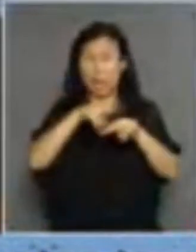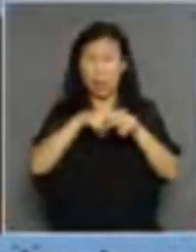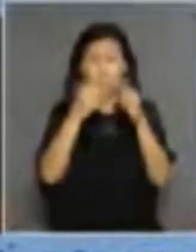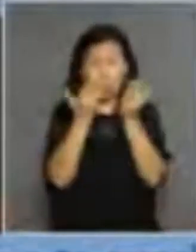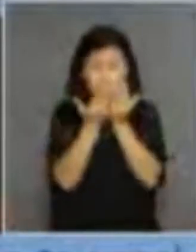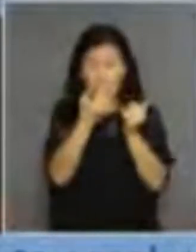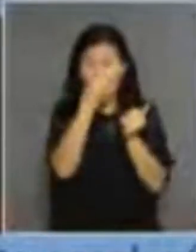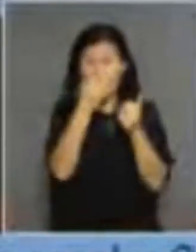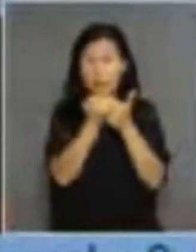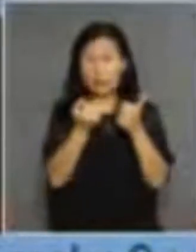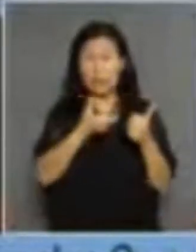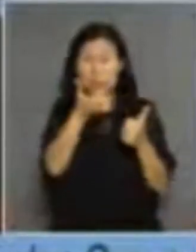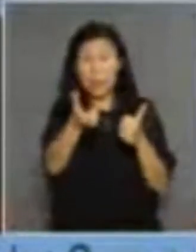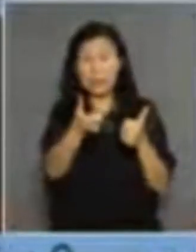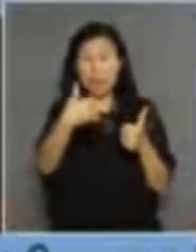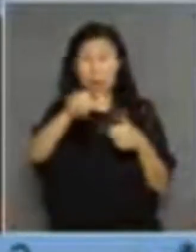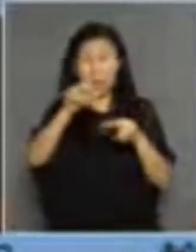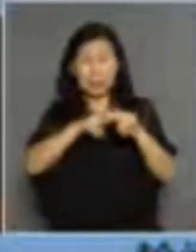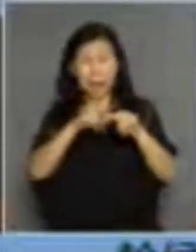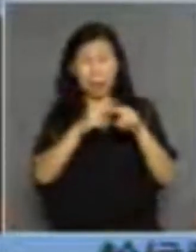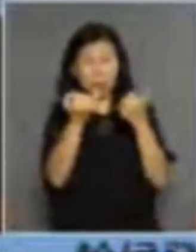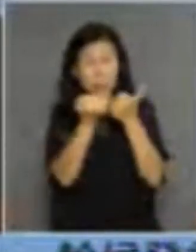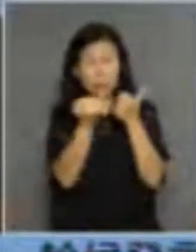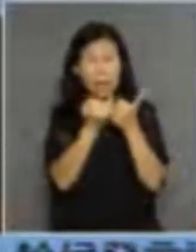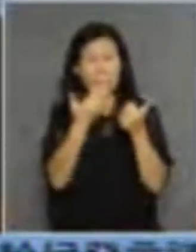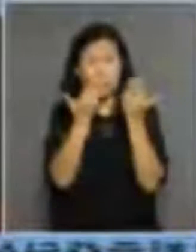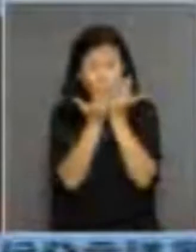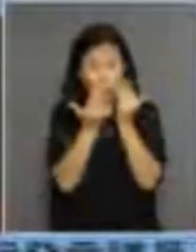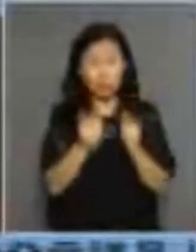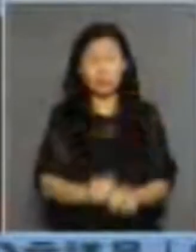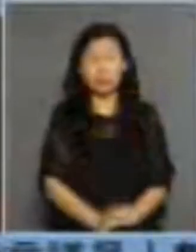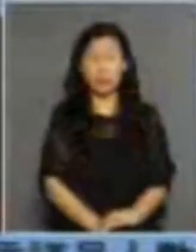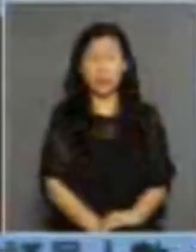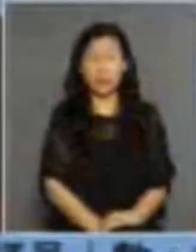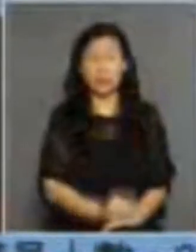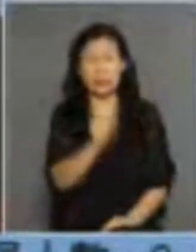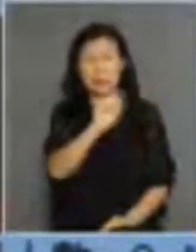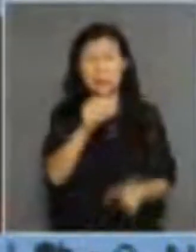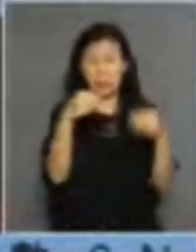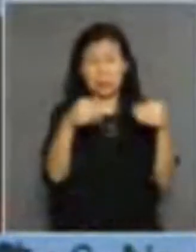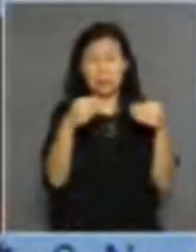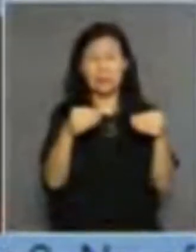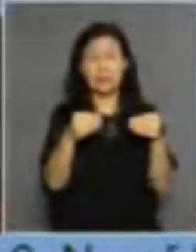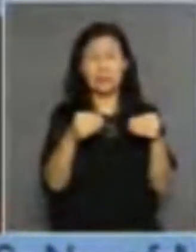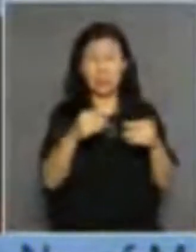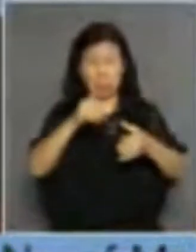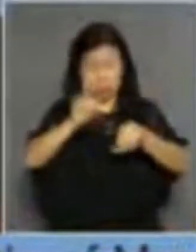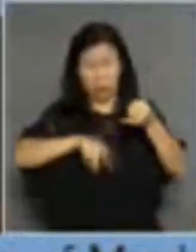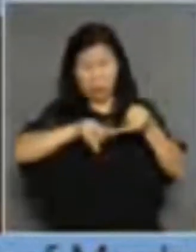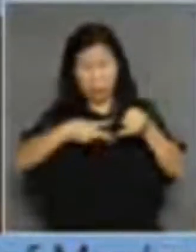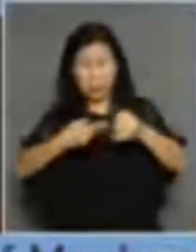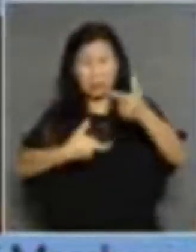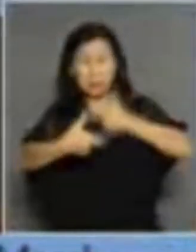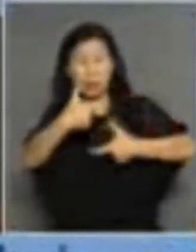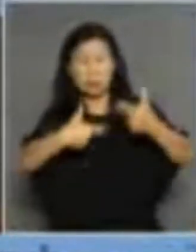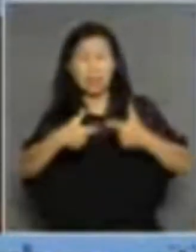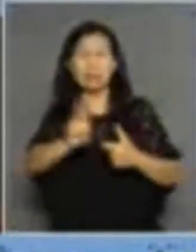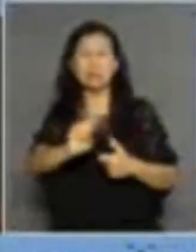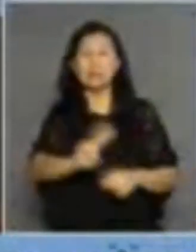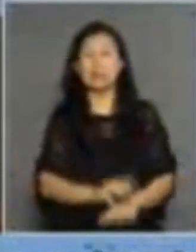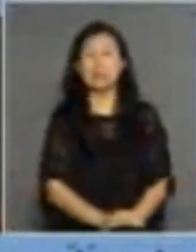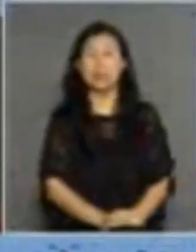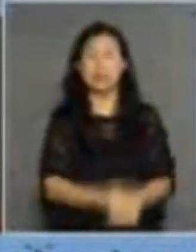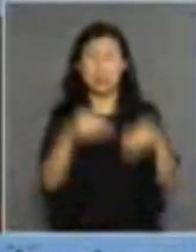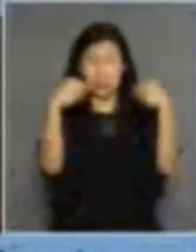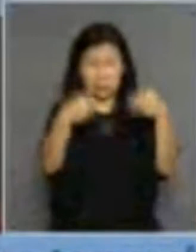咪？俾多啲學費喺大陸讀咯？所以個問題係在於咩咧？就係教育嘅商品化啦嘛，係咪？當你教